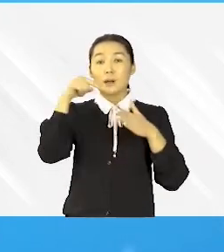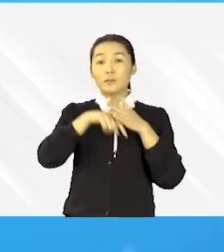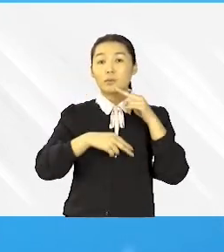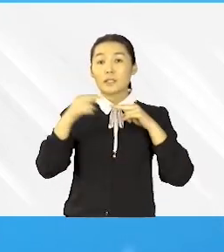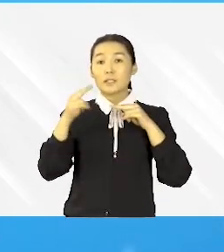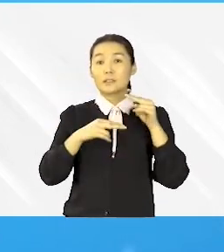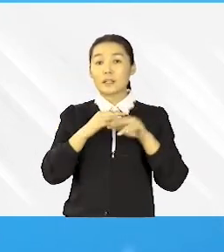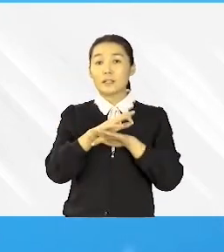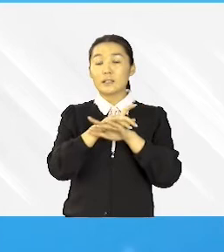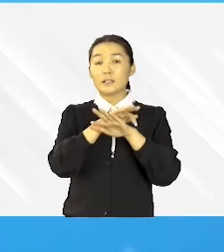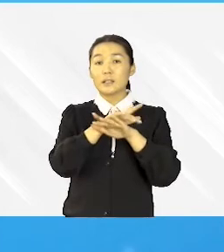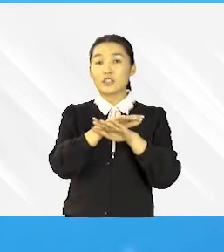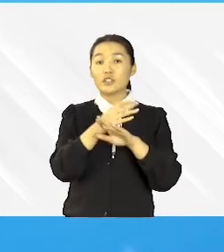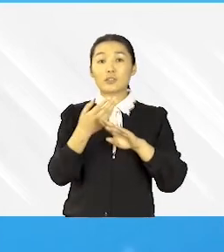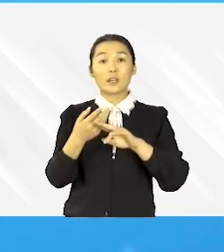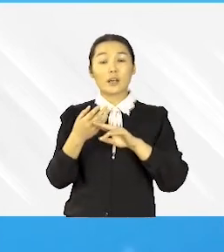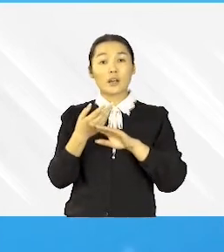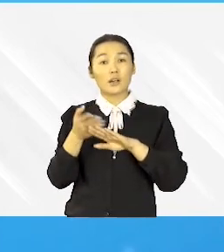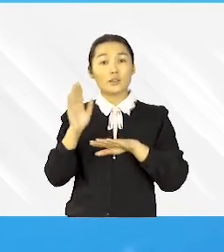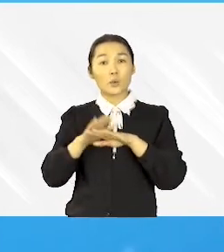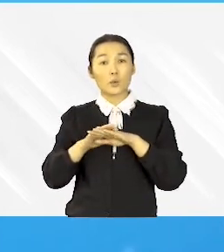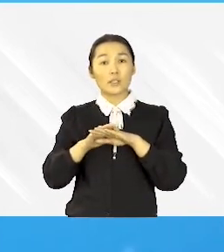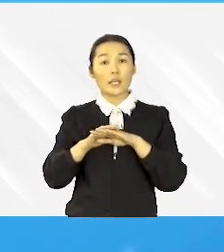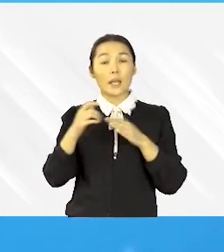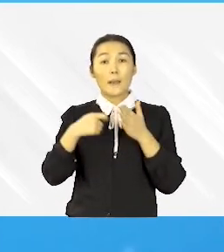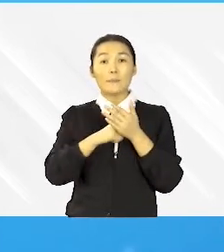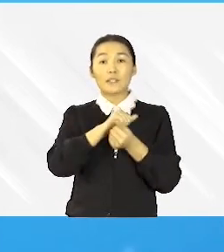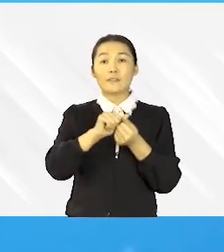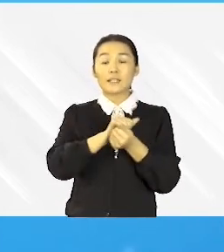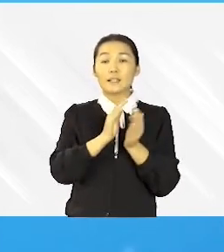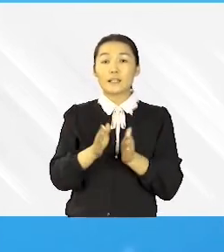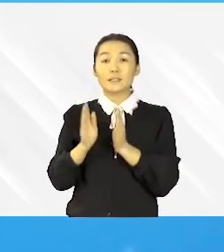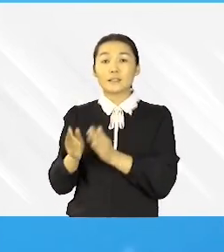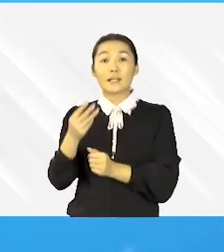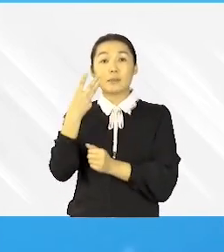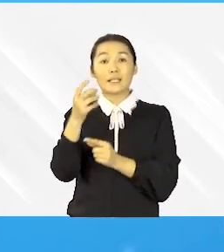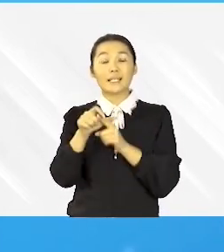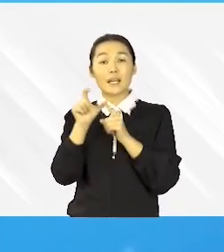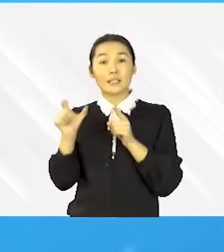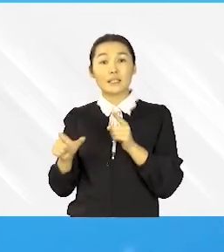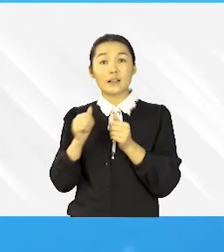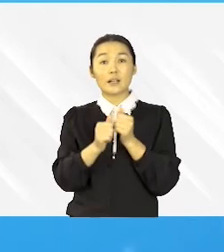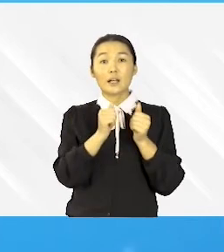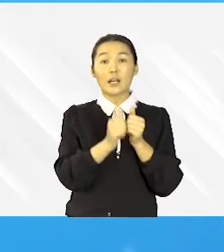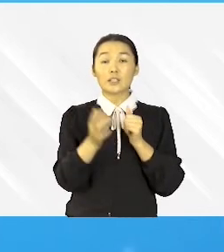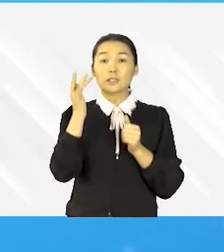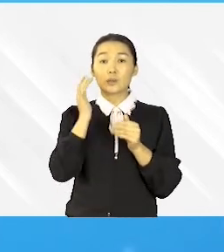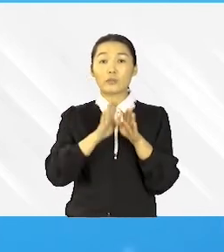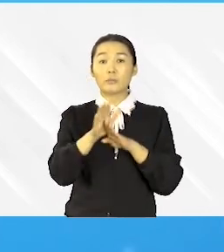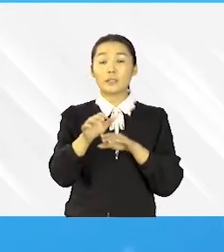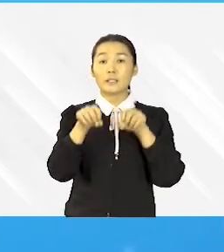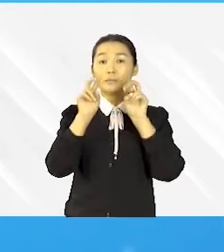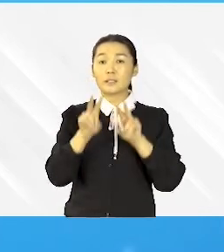насекомых достаточно сложное. Пищеварительная система имеет 3 основных отдела, каждый из которых выполняет